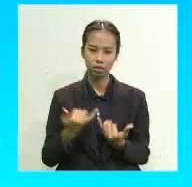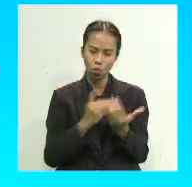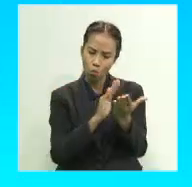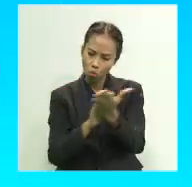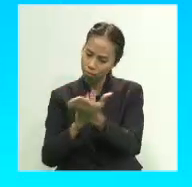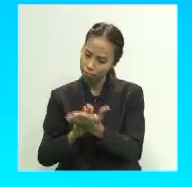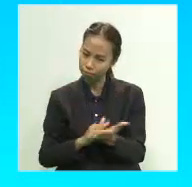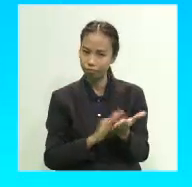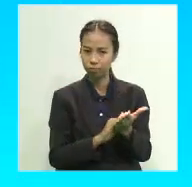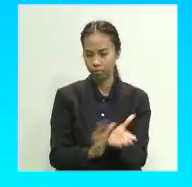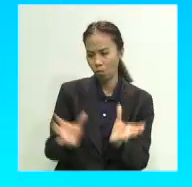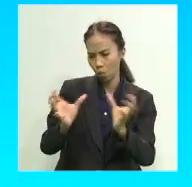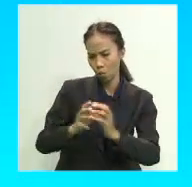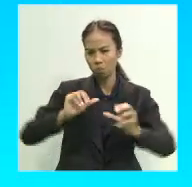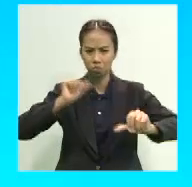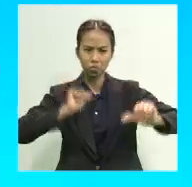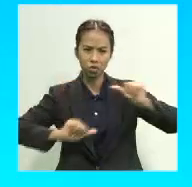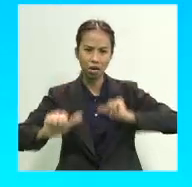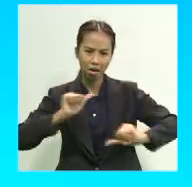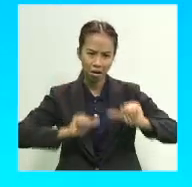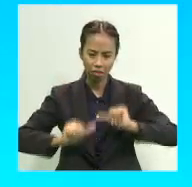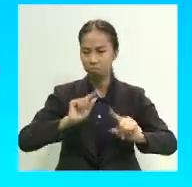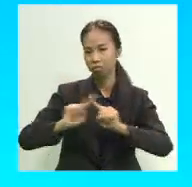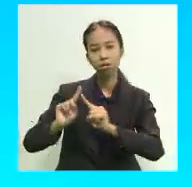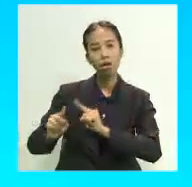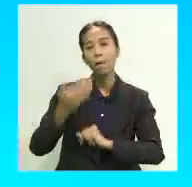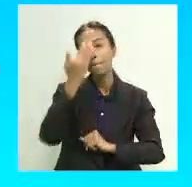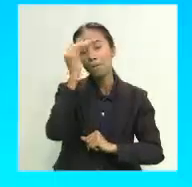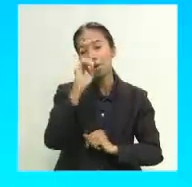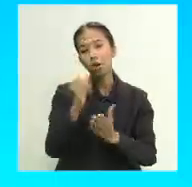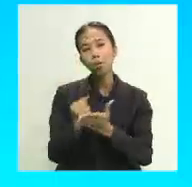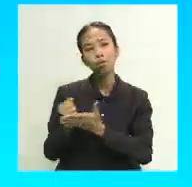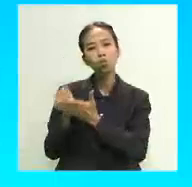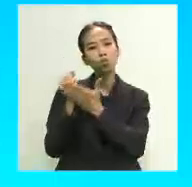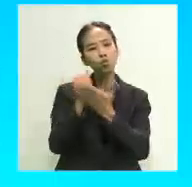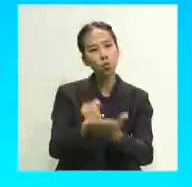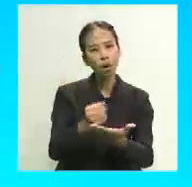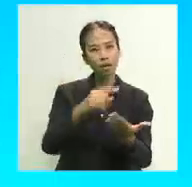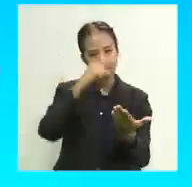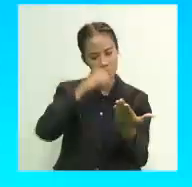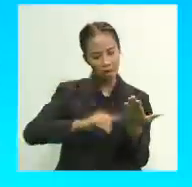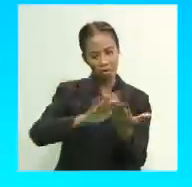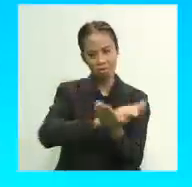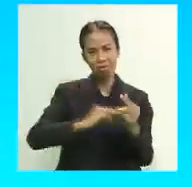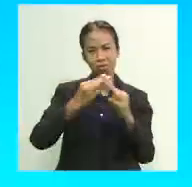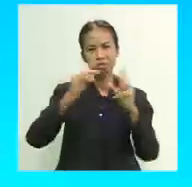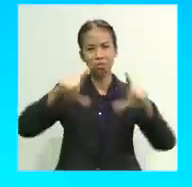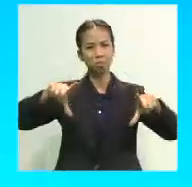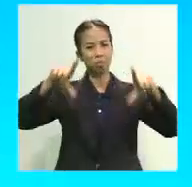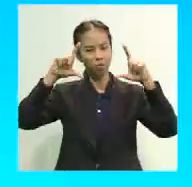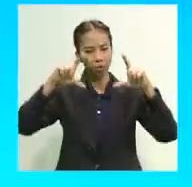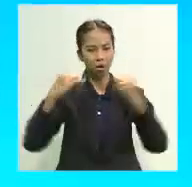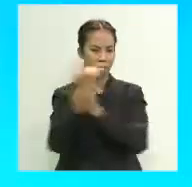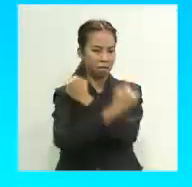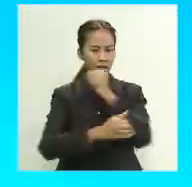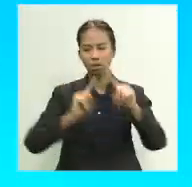ได้ชื่นชมความสามารถของคณะนักแสดงเยาวชนไทยที่ช่วยสร้างชื่อเสียงให้กับประเทศไทยจนเป็นที่ประจักษ์ของชาวต่างชา